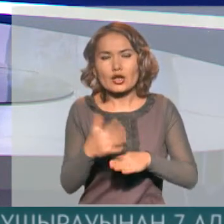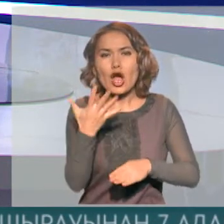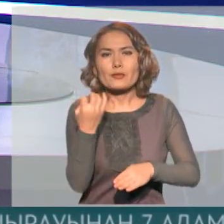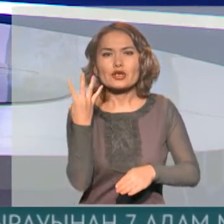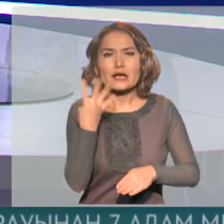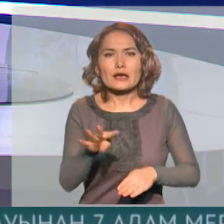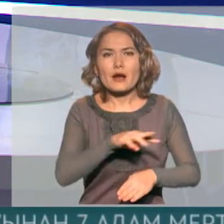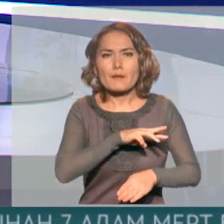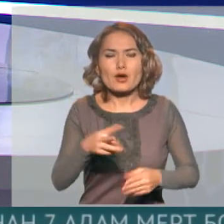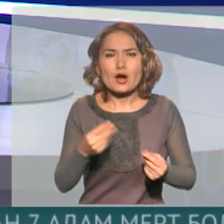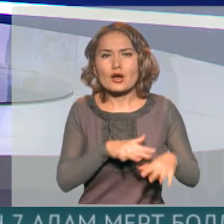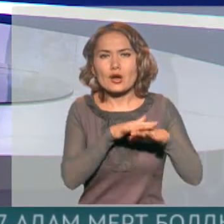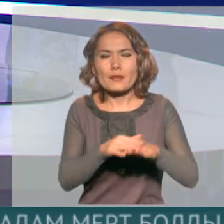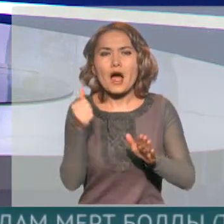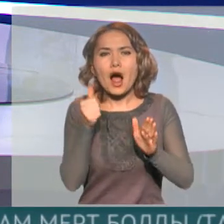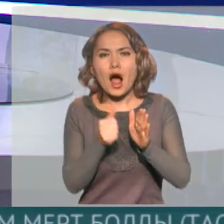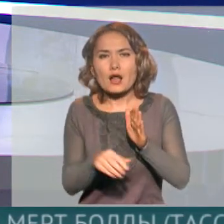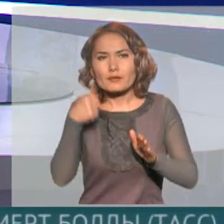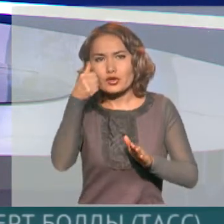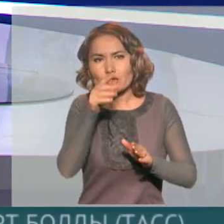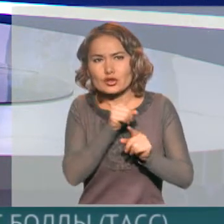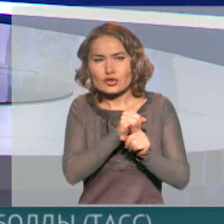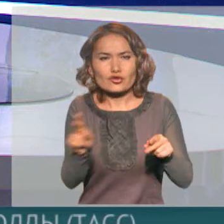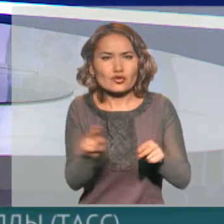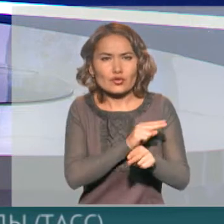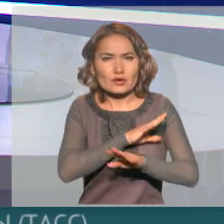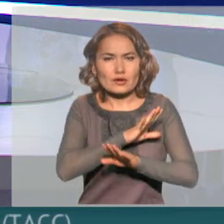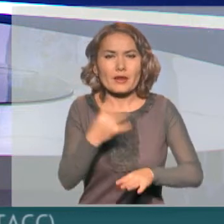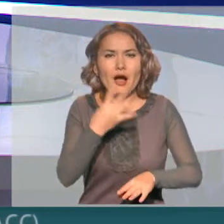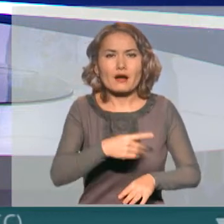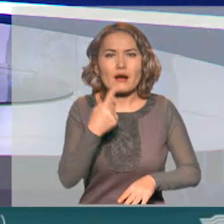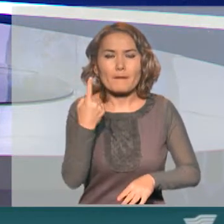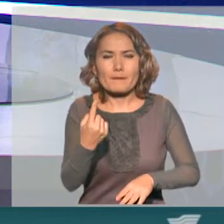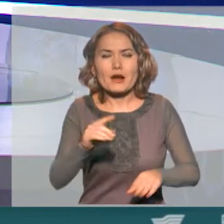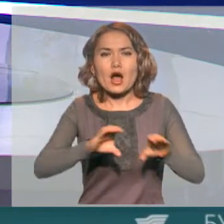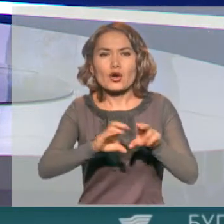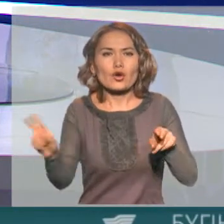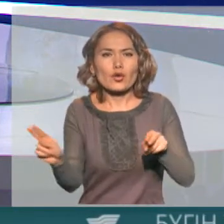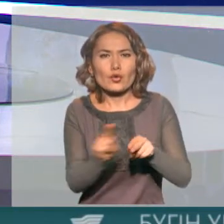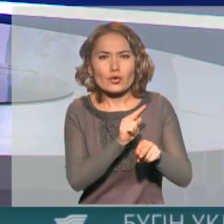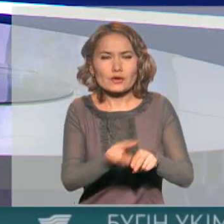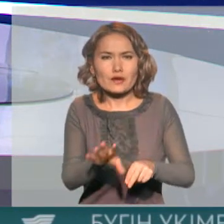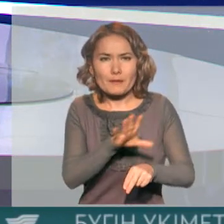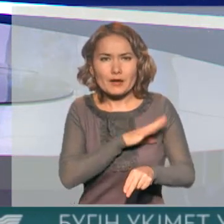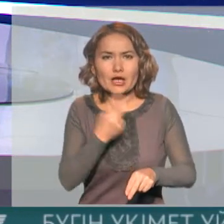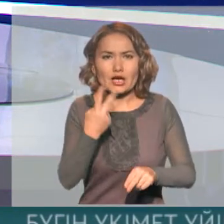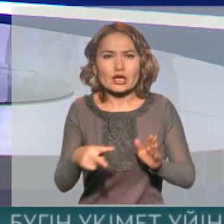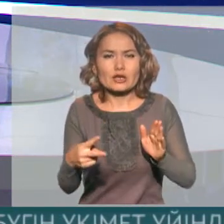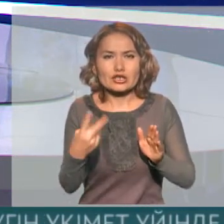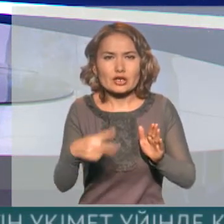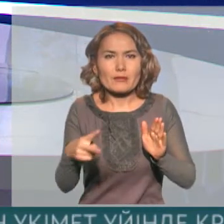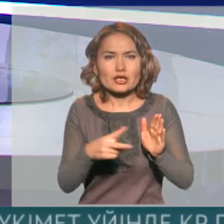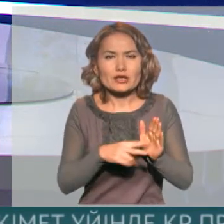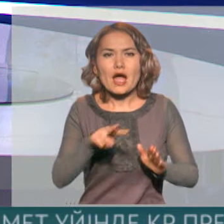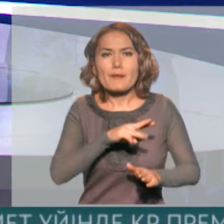бөлініп, 60 жылға жуық жөндеу көрмеген 41 шақырым құбыр ауыстырылған. Мыстықала жылына 27 миллион текше метр ауызсу